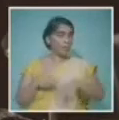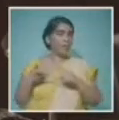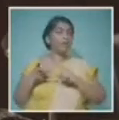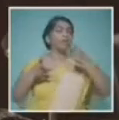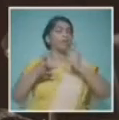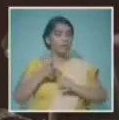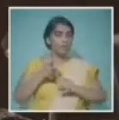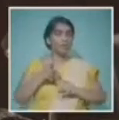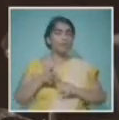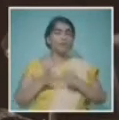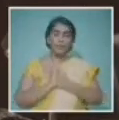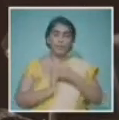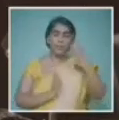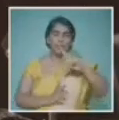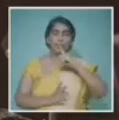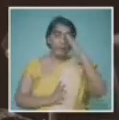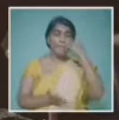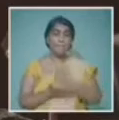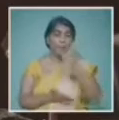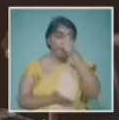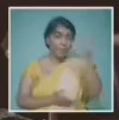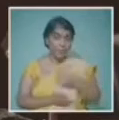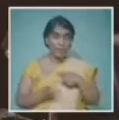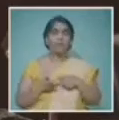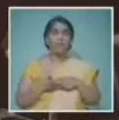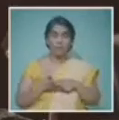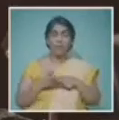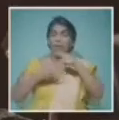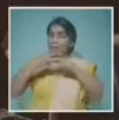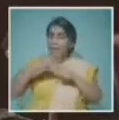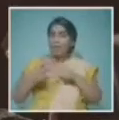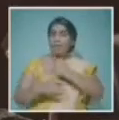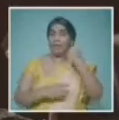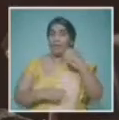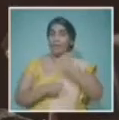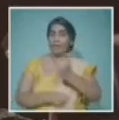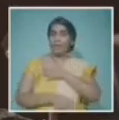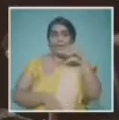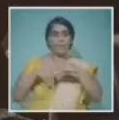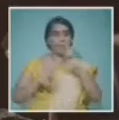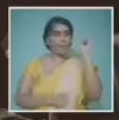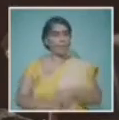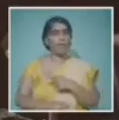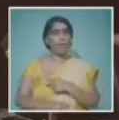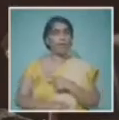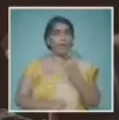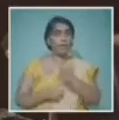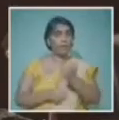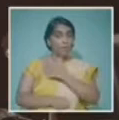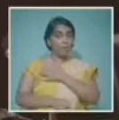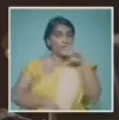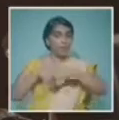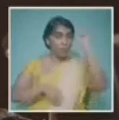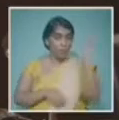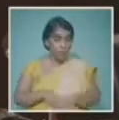ඊළඟ ගත්තොත් ගරු නියෝජ්‍ය කතානායකතුමනි මහා බැංකු මහා මංකොල්ලේ. ඒ නිසා තමයි ගෝඨාභයට ඡන්ද ලැබෙන්නේ. ඒ නිසා ගෝඨාභයගේ ඡන්දේ